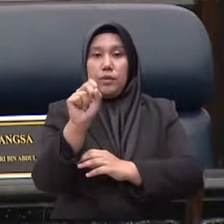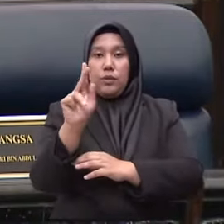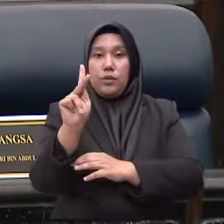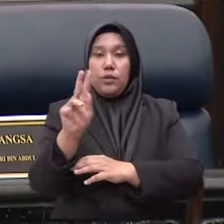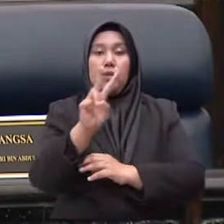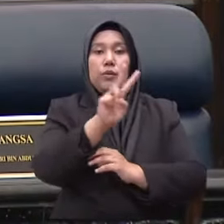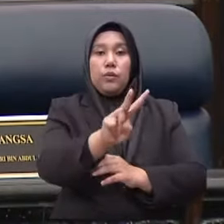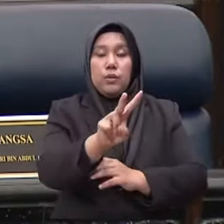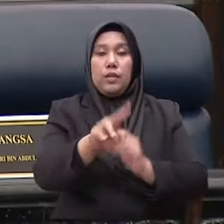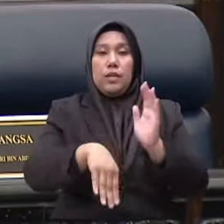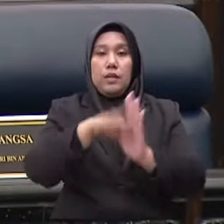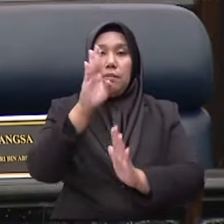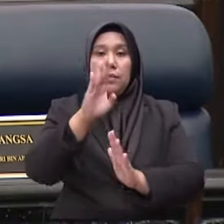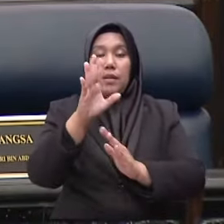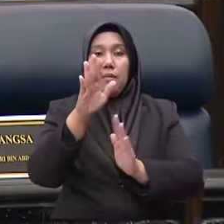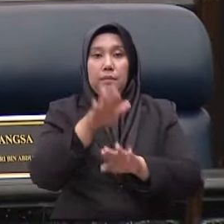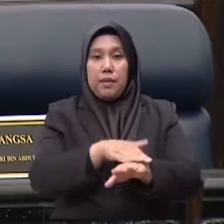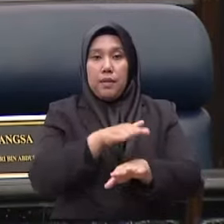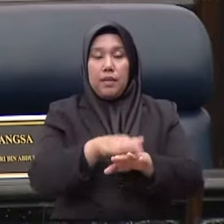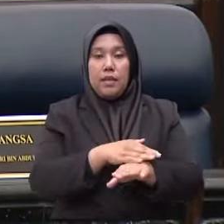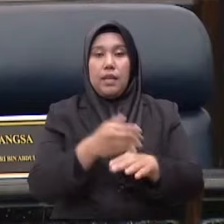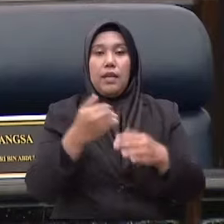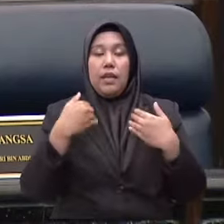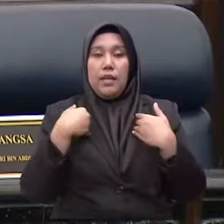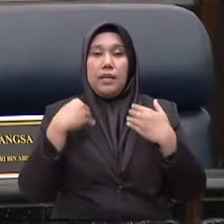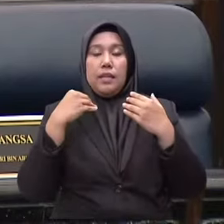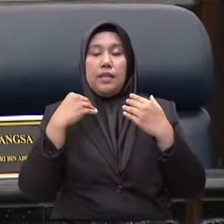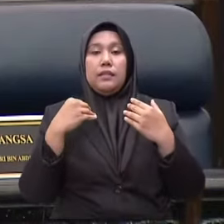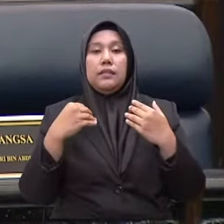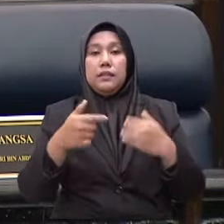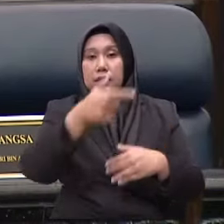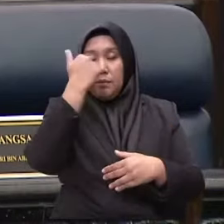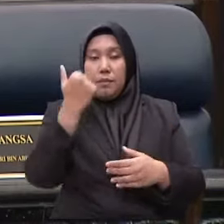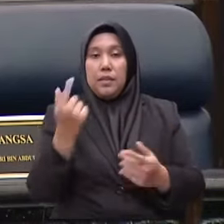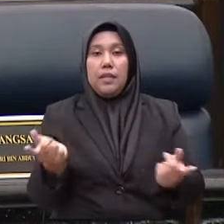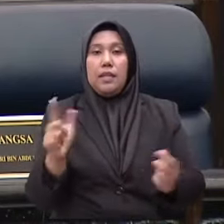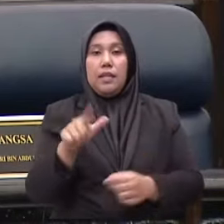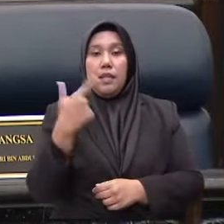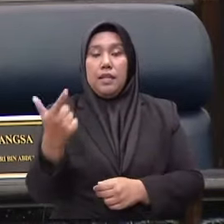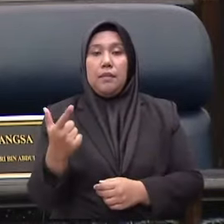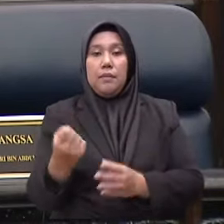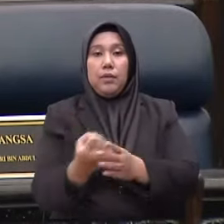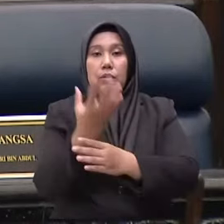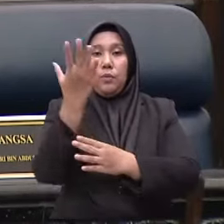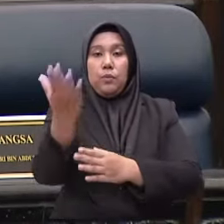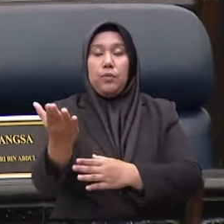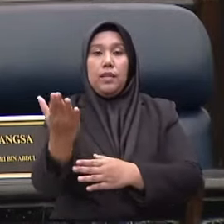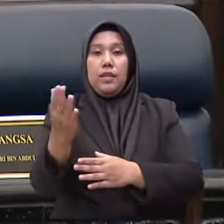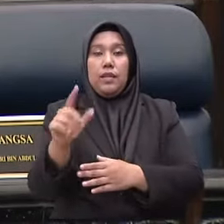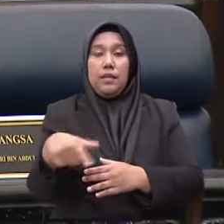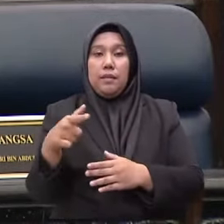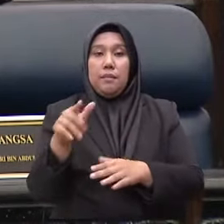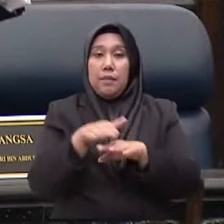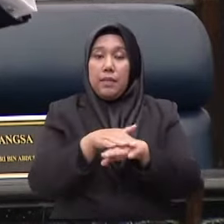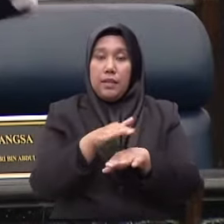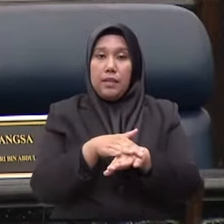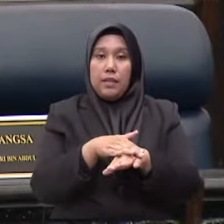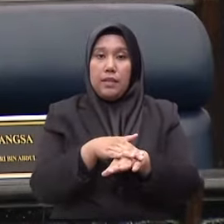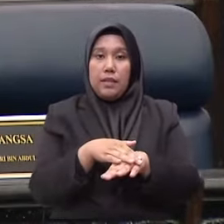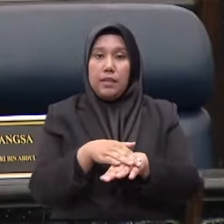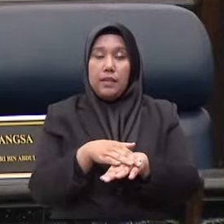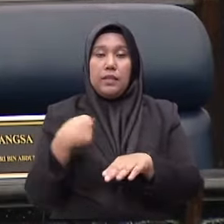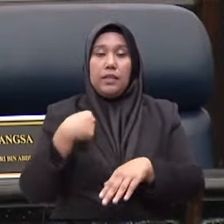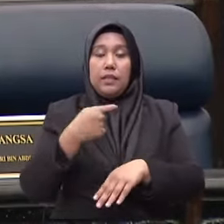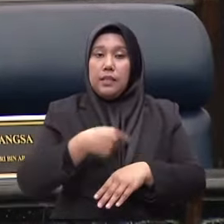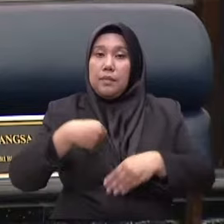perlahan terdapat juga beberapa faktor lain yang menyebabkan pertumbuhan ini perlahan ataun menurun kita bagi proper